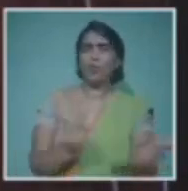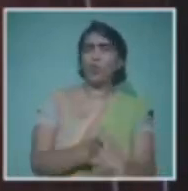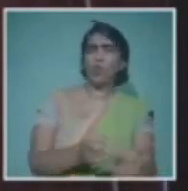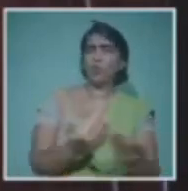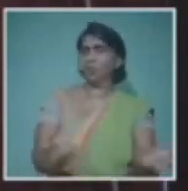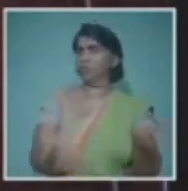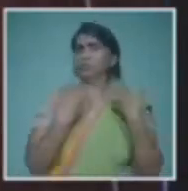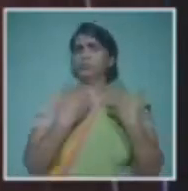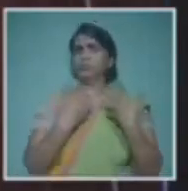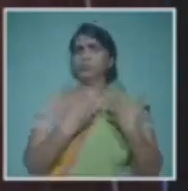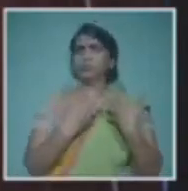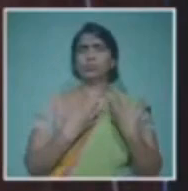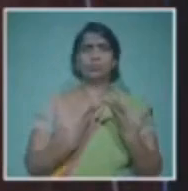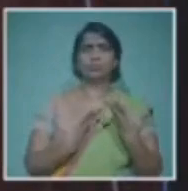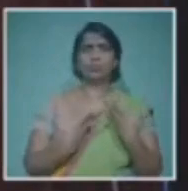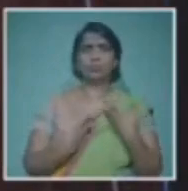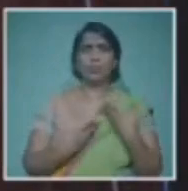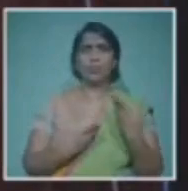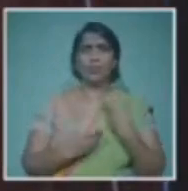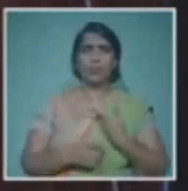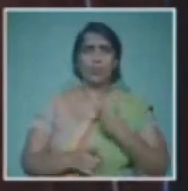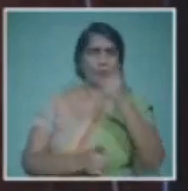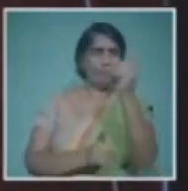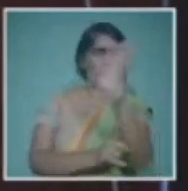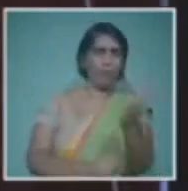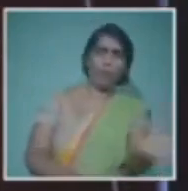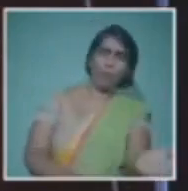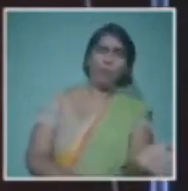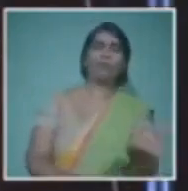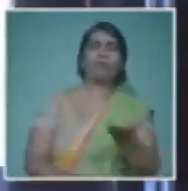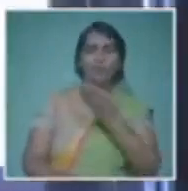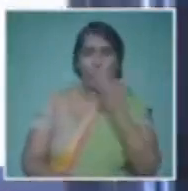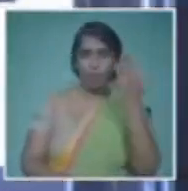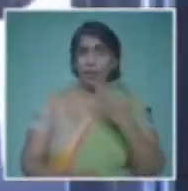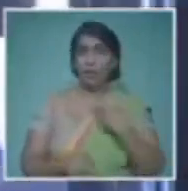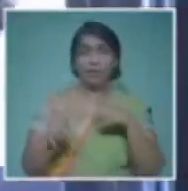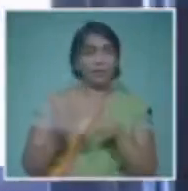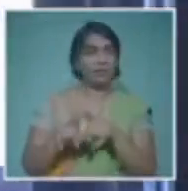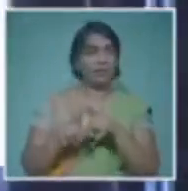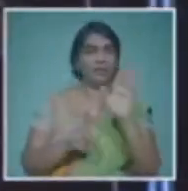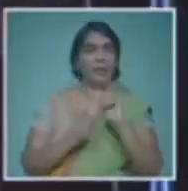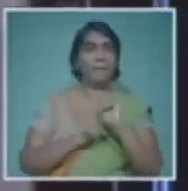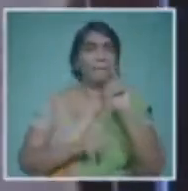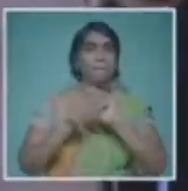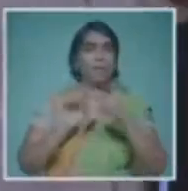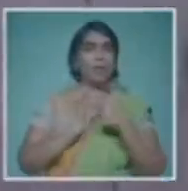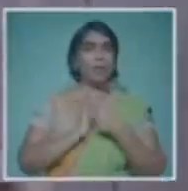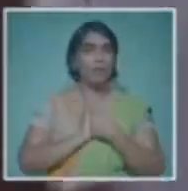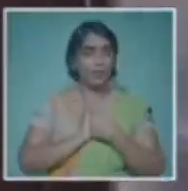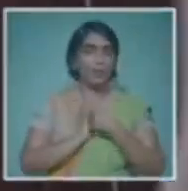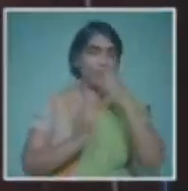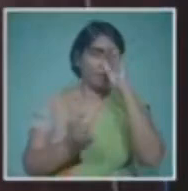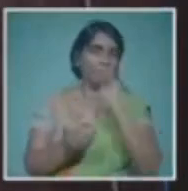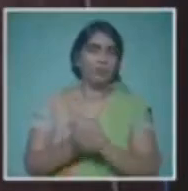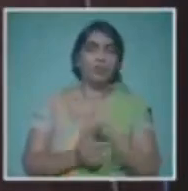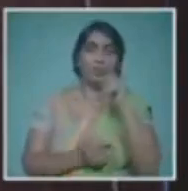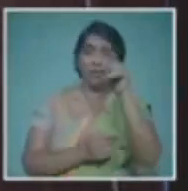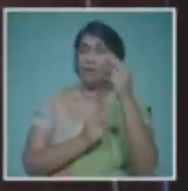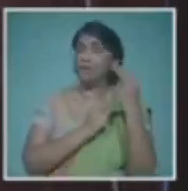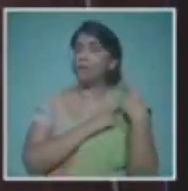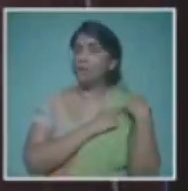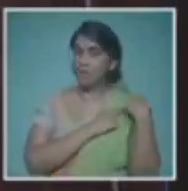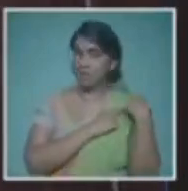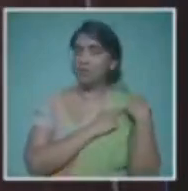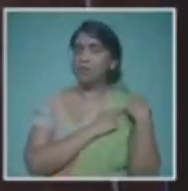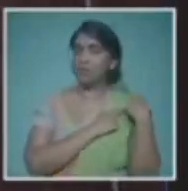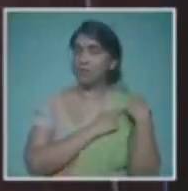නැගිටිනවා මේ පාර්ලිමේන්තුව තුල. එතුමාට ගාන එක මට එක ෂොට් එකෙන් ගන්න පුළුවන්. හැබැයි මම ඒ තත්ත්වෙට ගියේ මොකද පාර්ලිමේන්තුවේ ගෞරවය ආරක්ෂා කරගන්න. ඒ නිසා ඔබතුමාට වගකීමක්